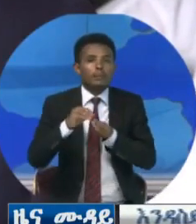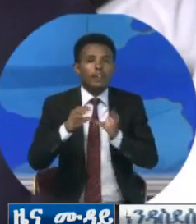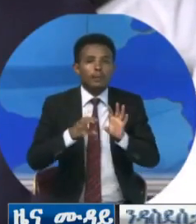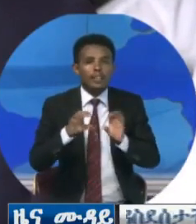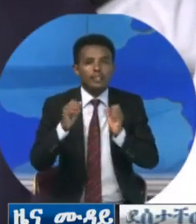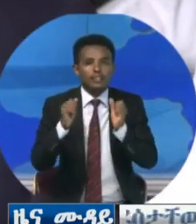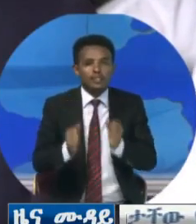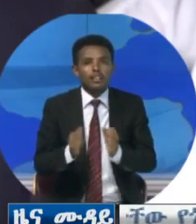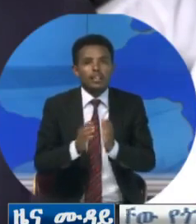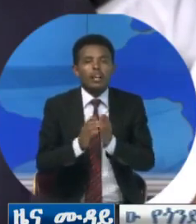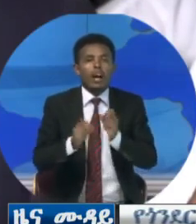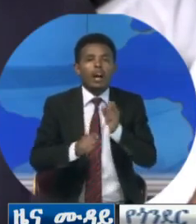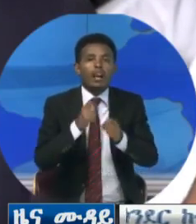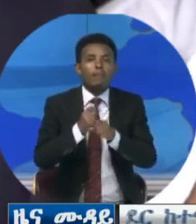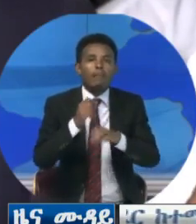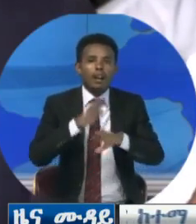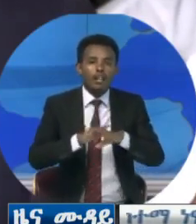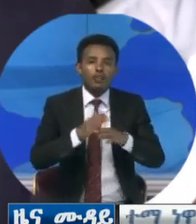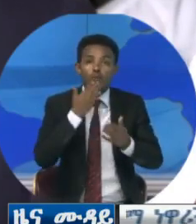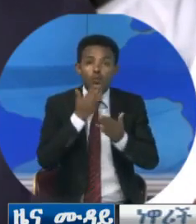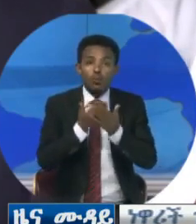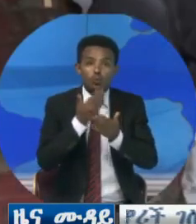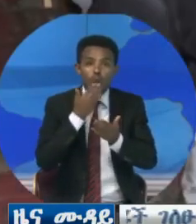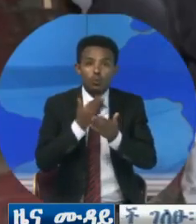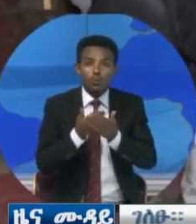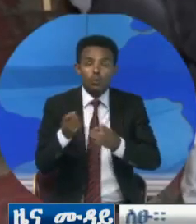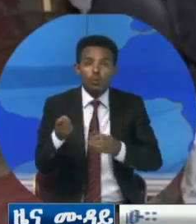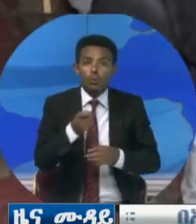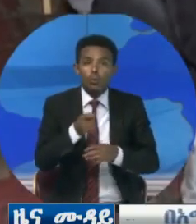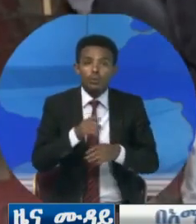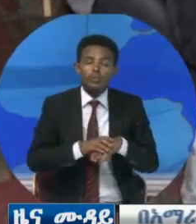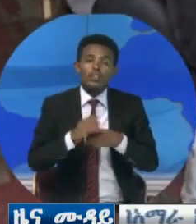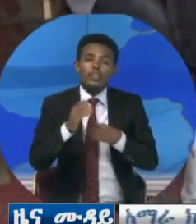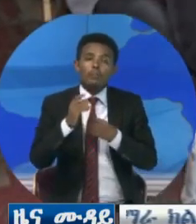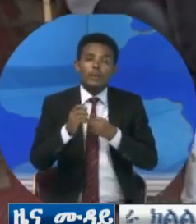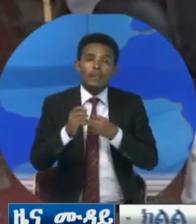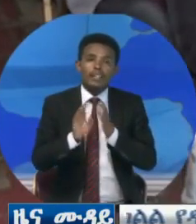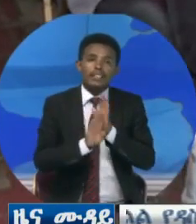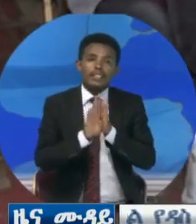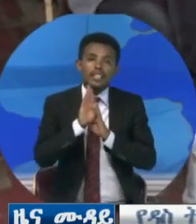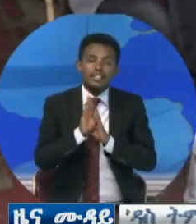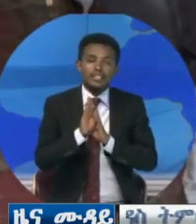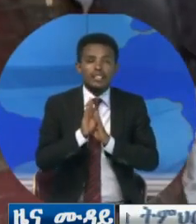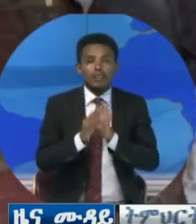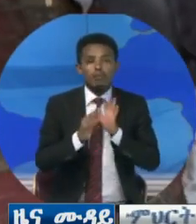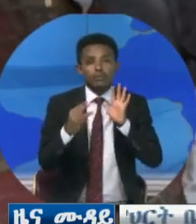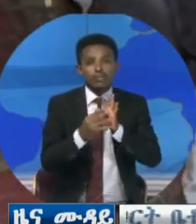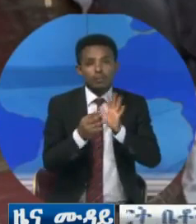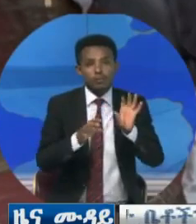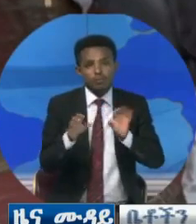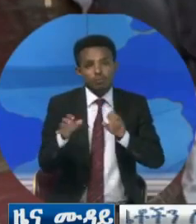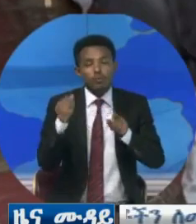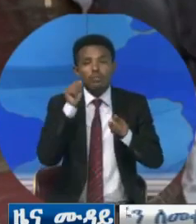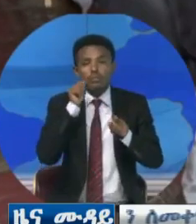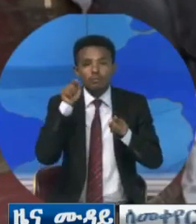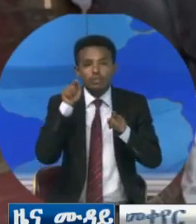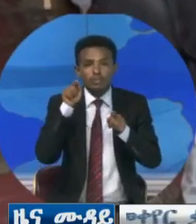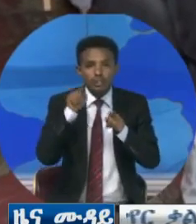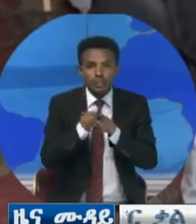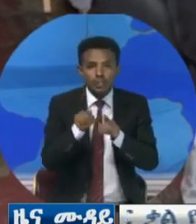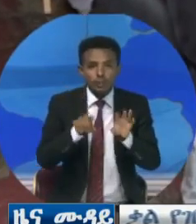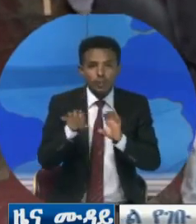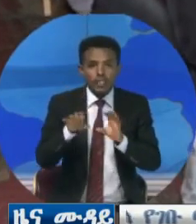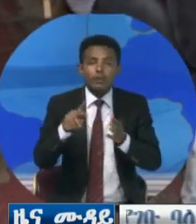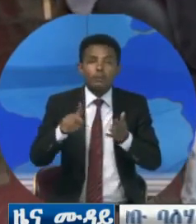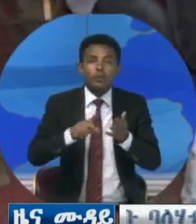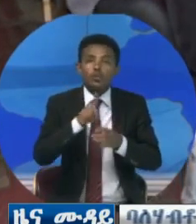ይቻላል። ዓለም ላይ ጥሩ ጥሩ የሆኑ በእድገት አርአያነት ያላቸው ከተሞችን ከደብረ ብርሃን ጋር እህት በማድረግ ፕሮጀክቷን